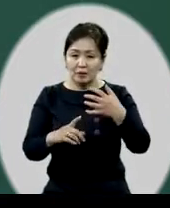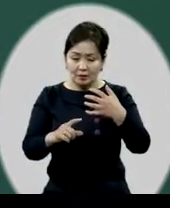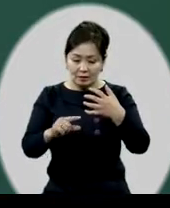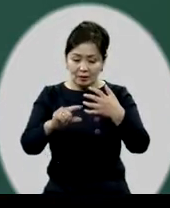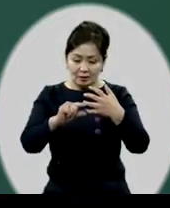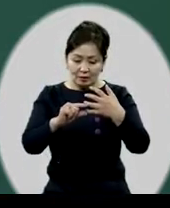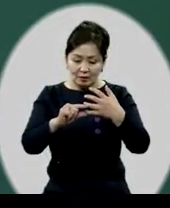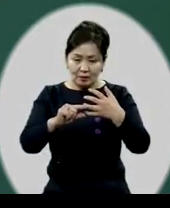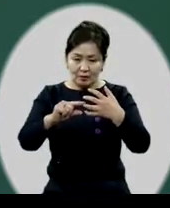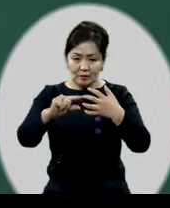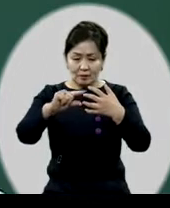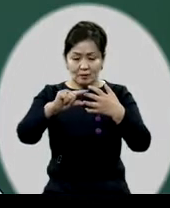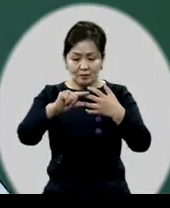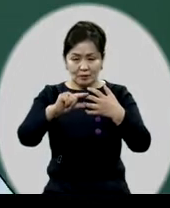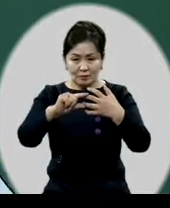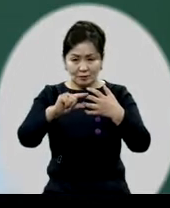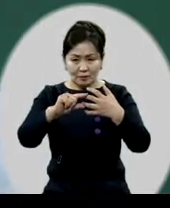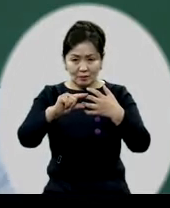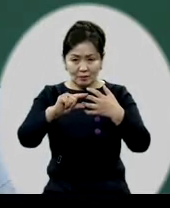сайн. Нэмэгдүүлээд явсан.